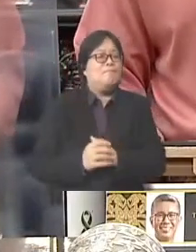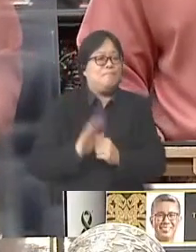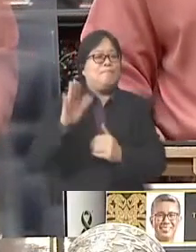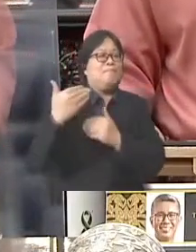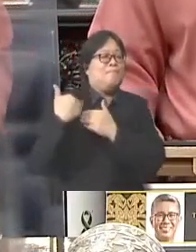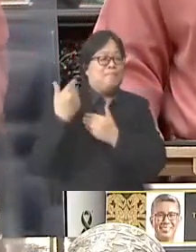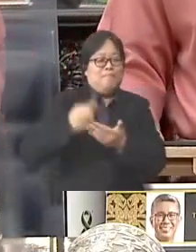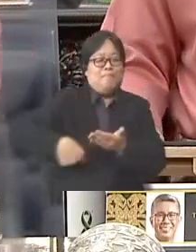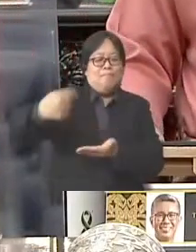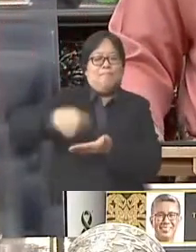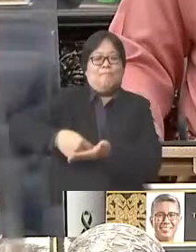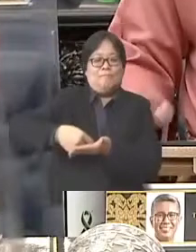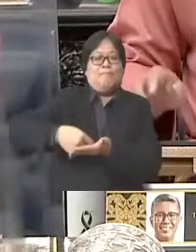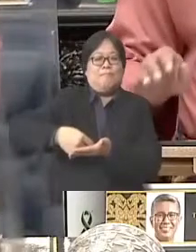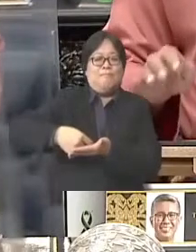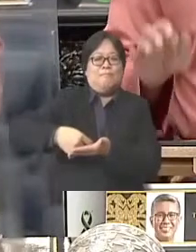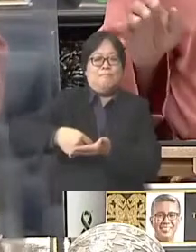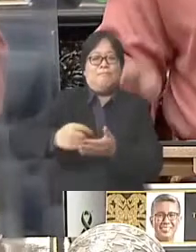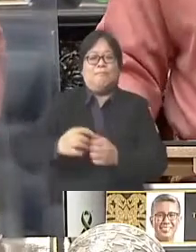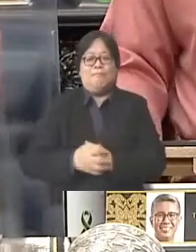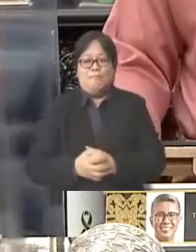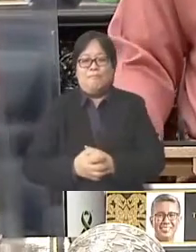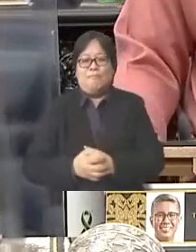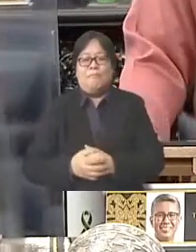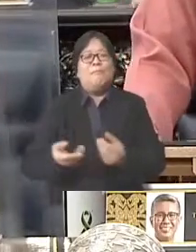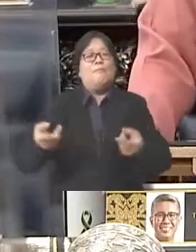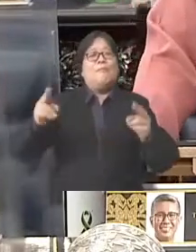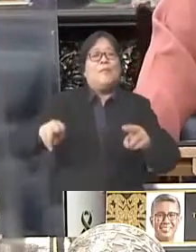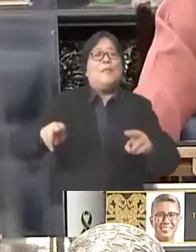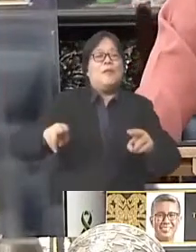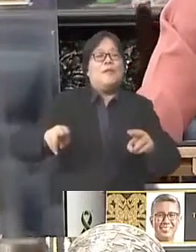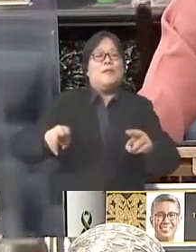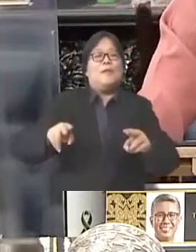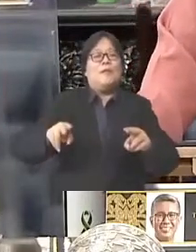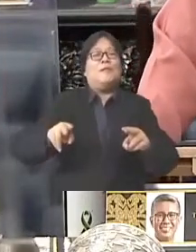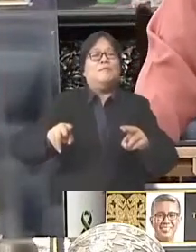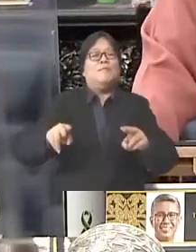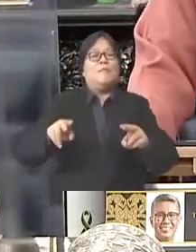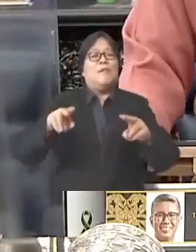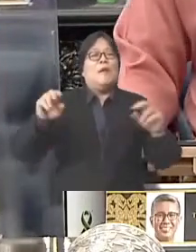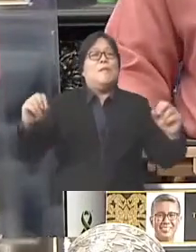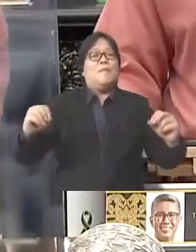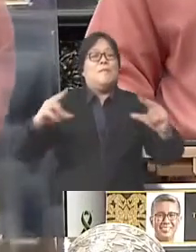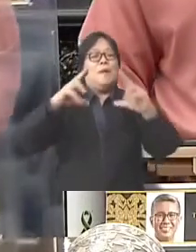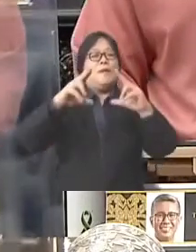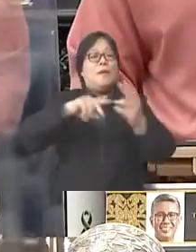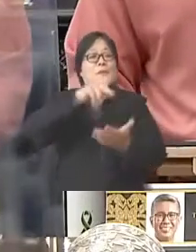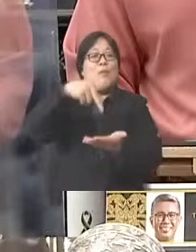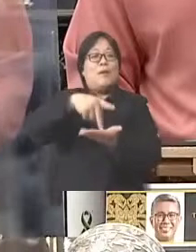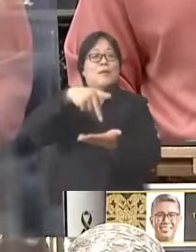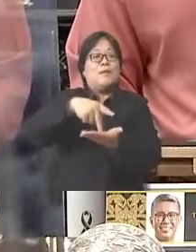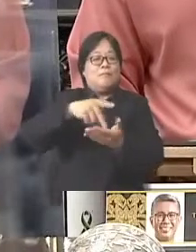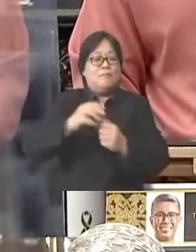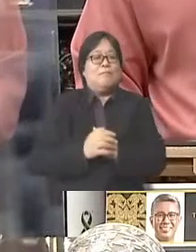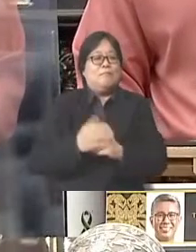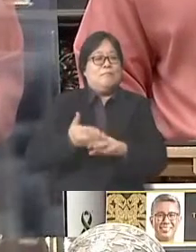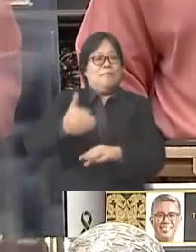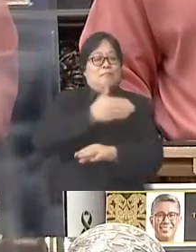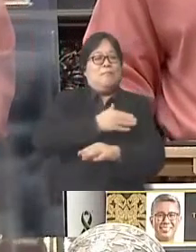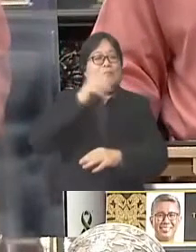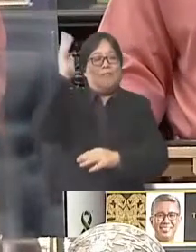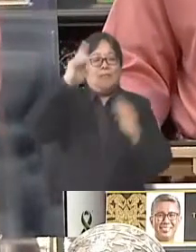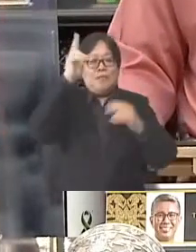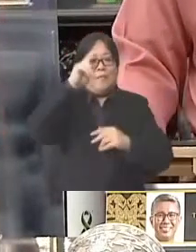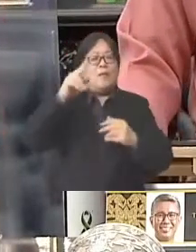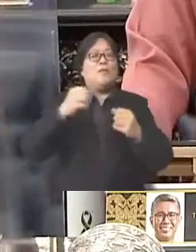sebagai penandatanganan penandatangan perjanjian plastik Paris pada Eiffel Aduh kerajaan berjaya menyelesaikan suku